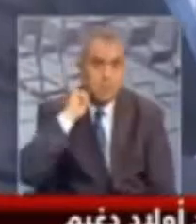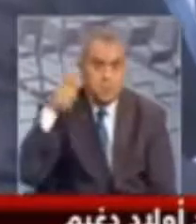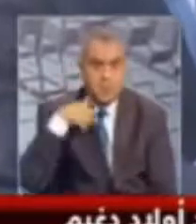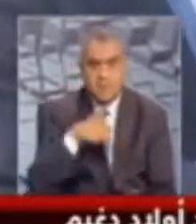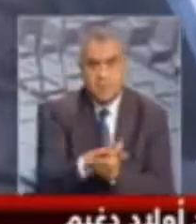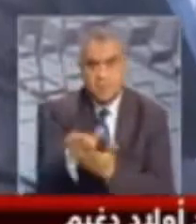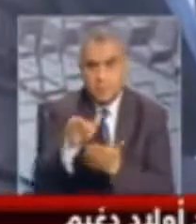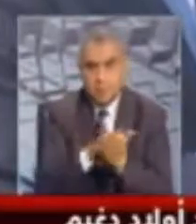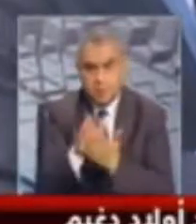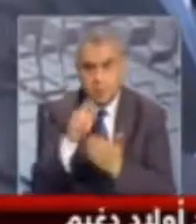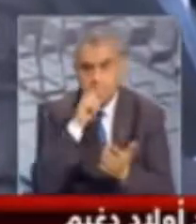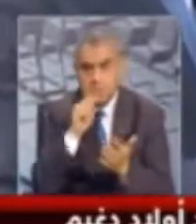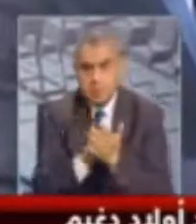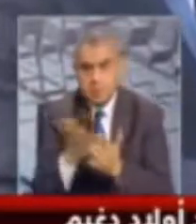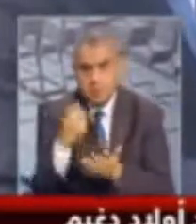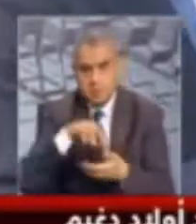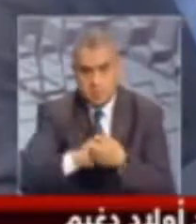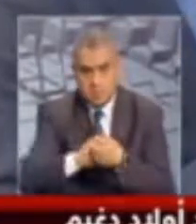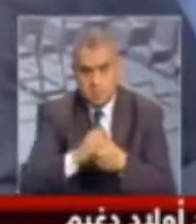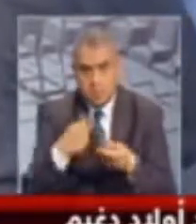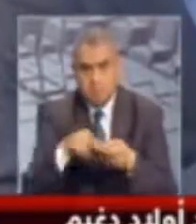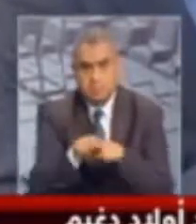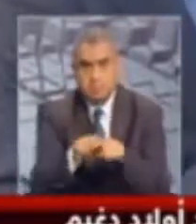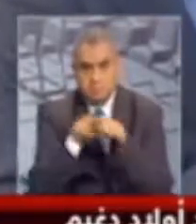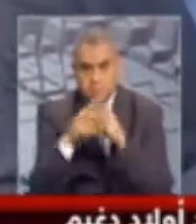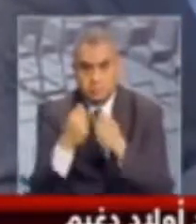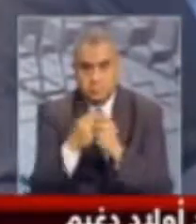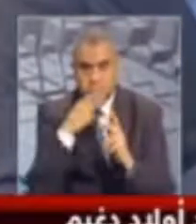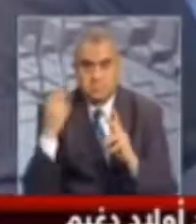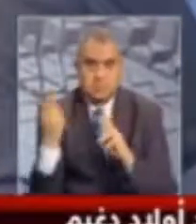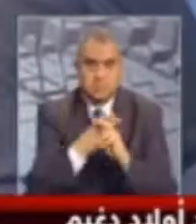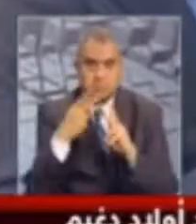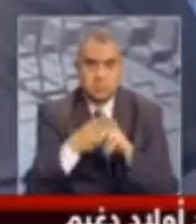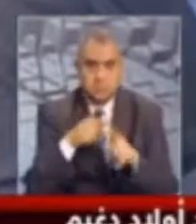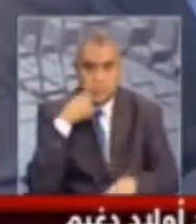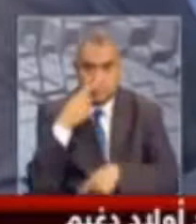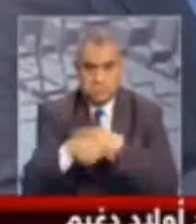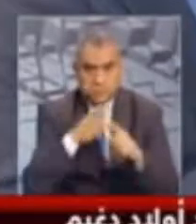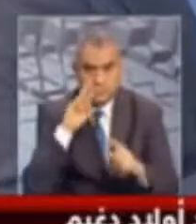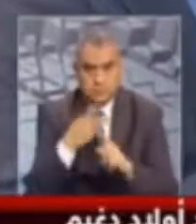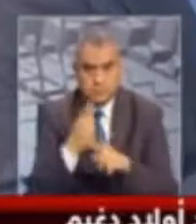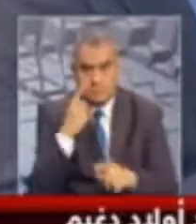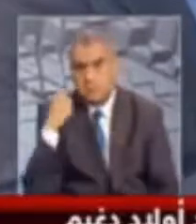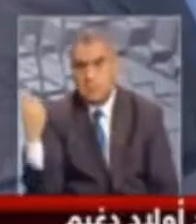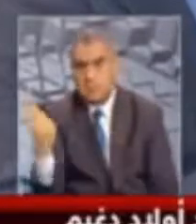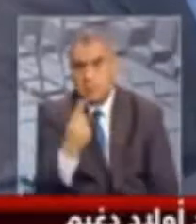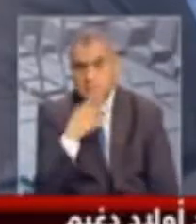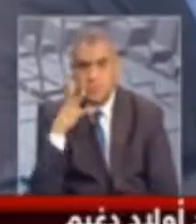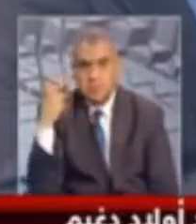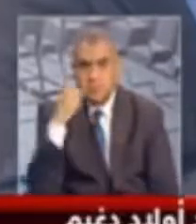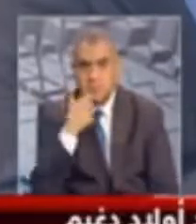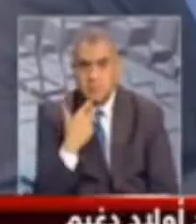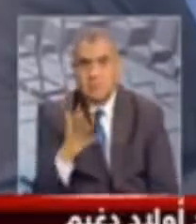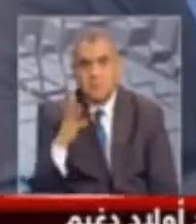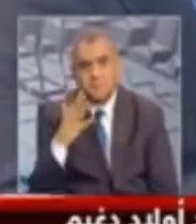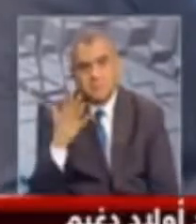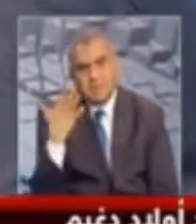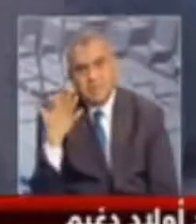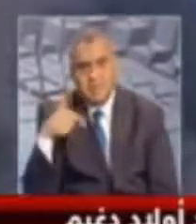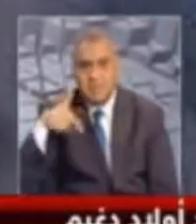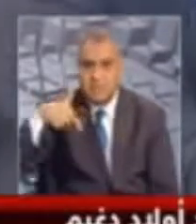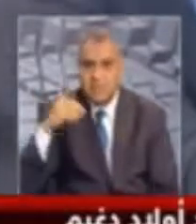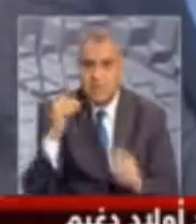مطروح. انطباع سيادتكم والوفد المرافق مع سيادتكم بعد هذه الجولة التي استمرت على مدار